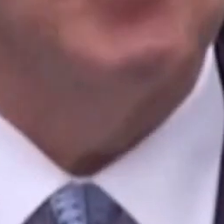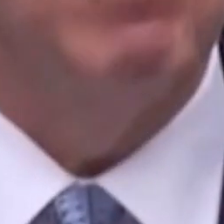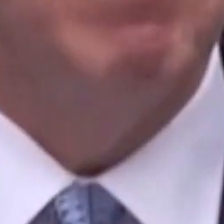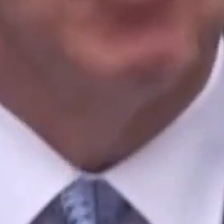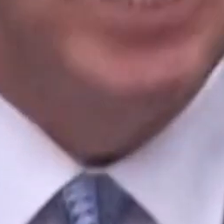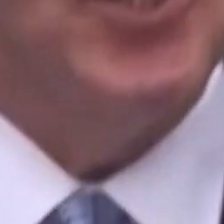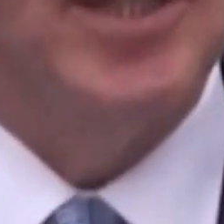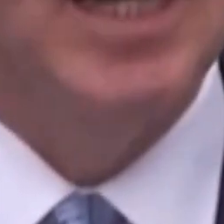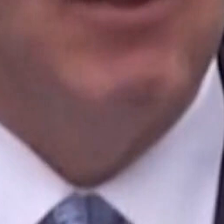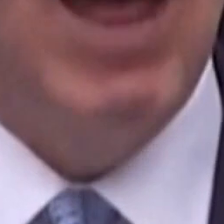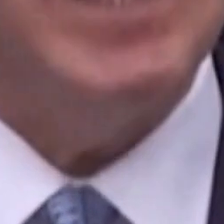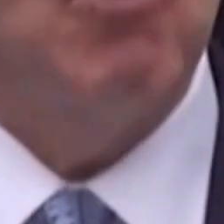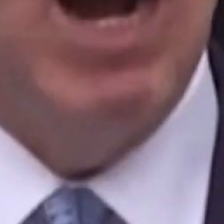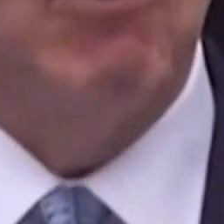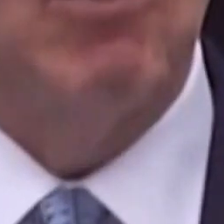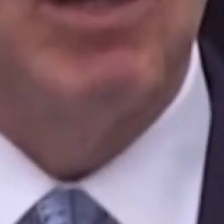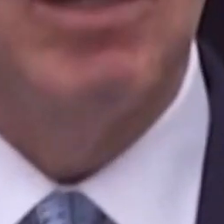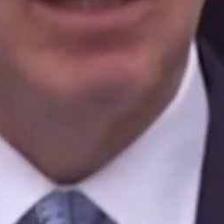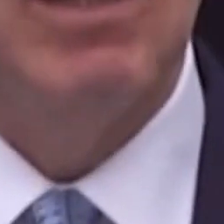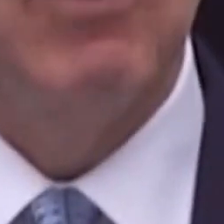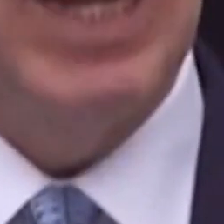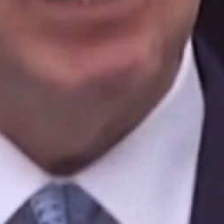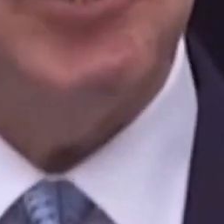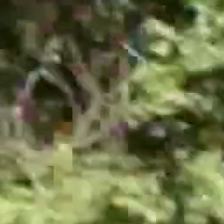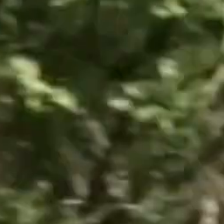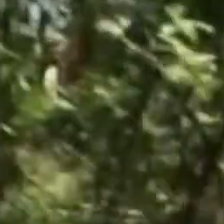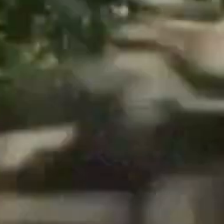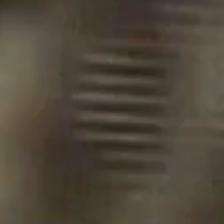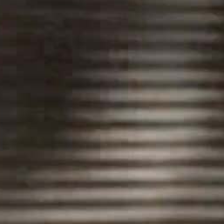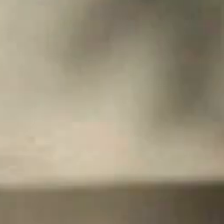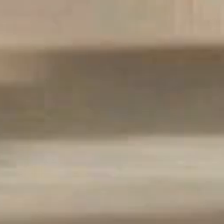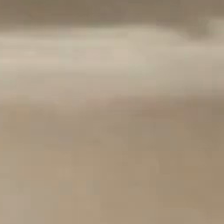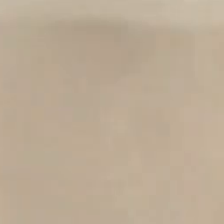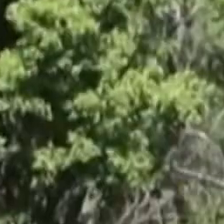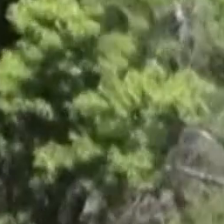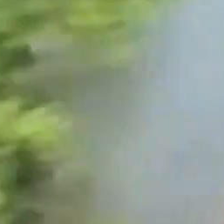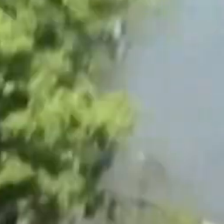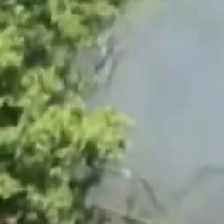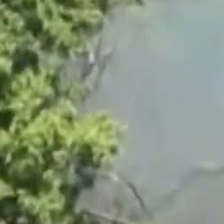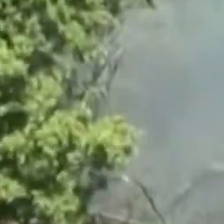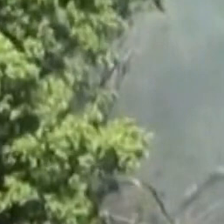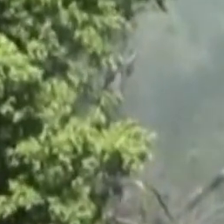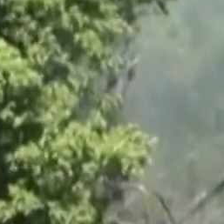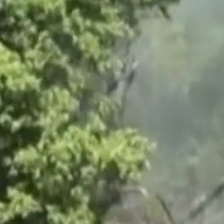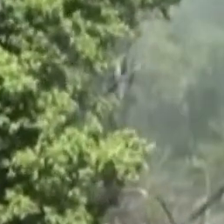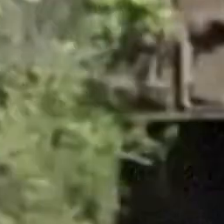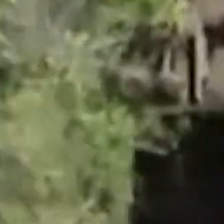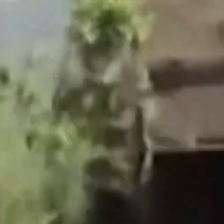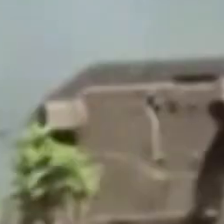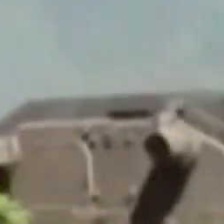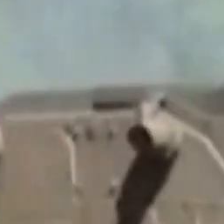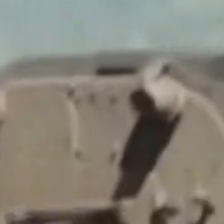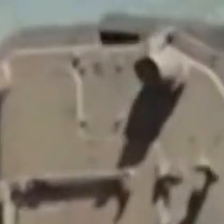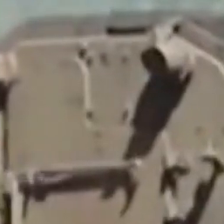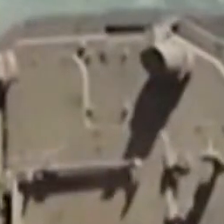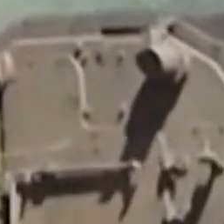गया तो वो अकेले खड़ा रहेगा, लेकिन अपनी आत्मरक्षा करने से पीछे नहीं हटेगा। नेतन्याहू ने यह टिप्पणी अमेरिकी राष्ट्रपति जो